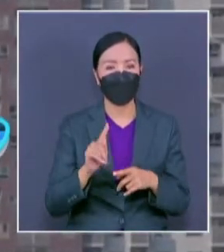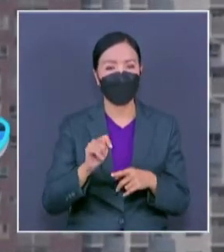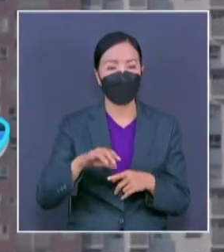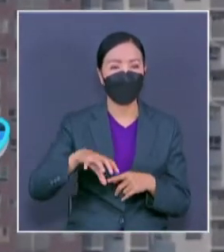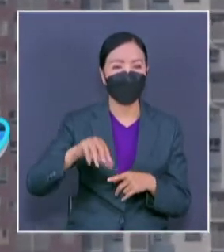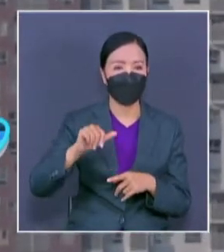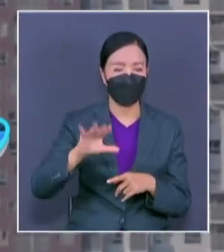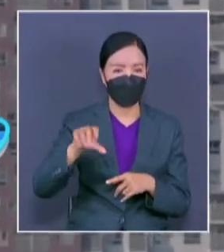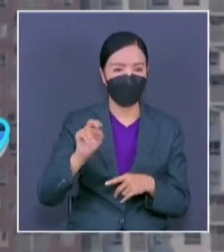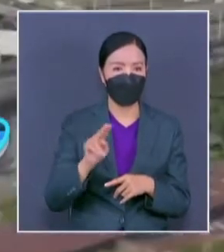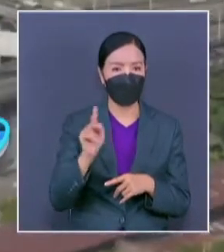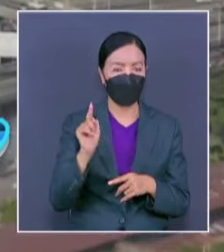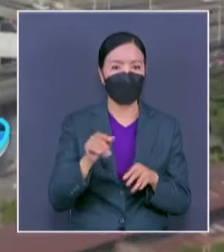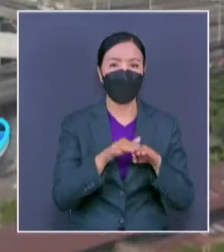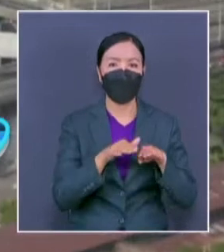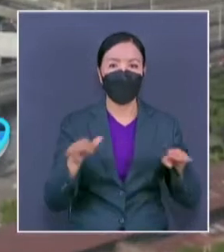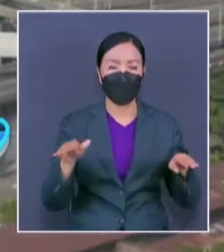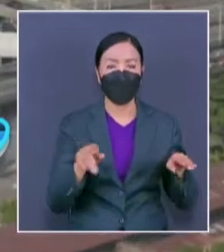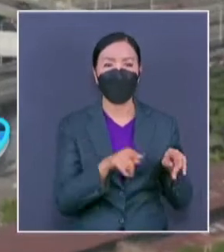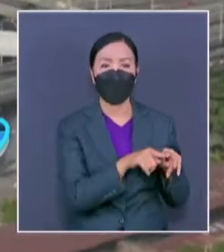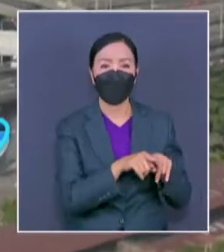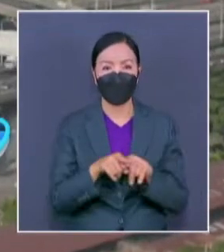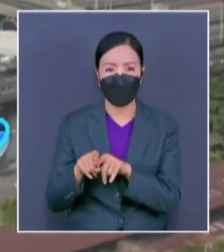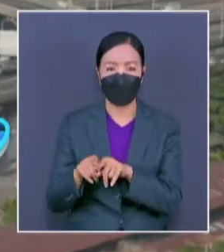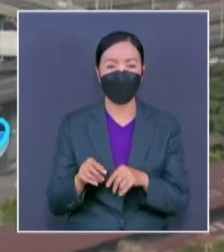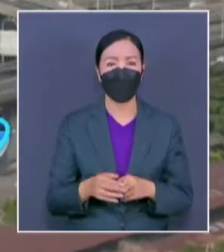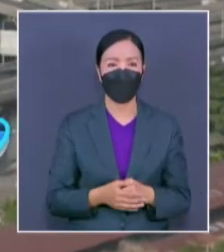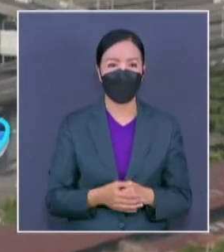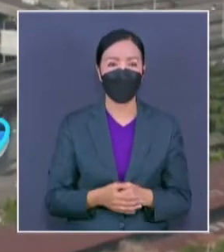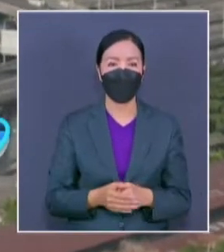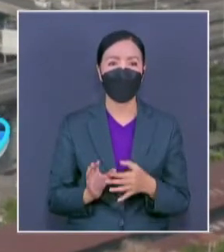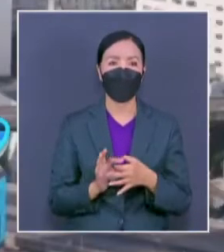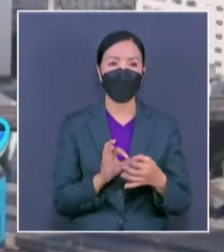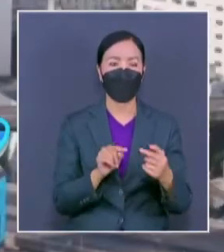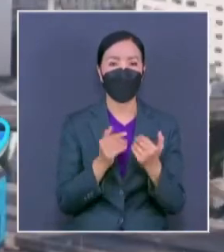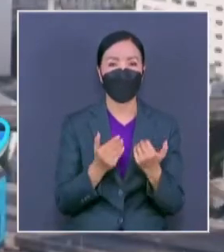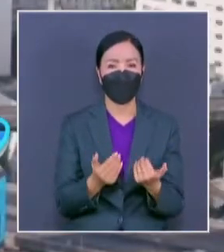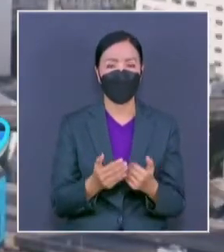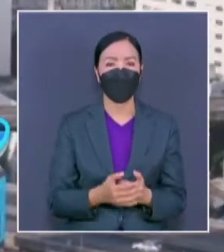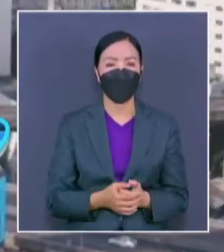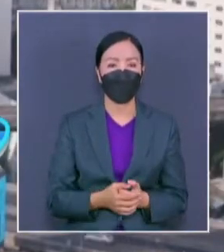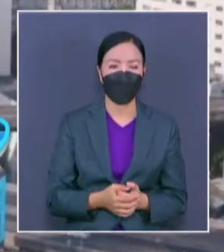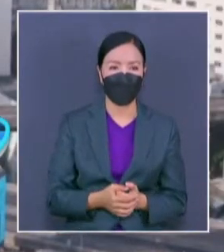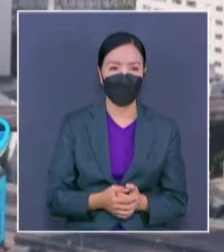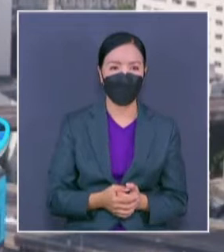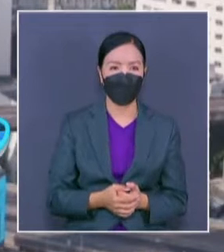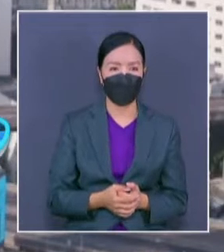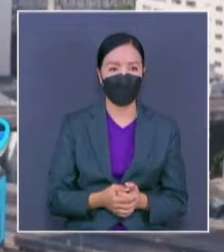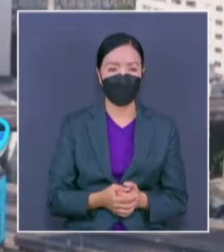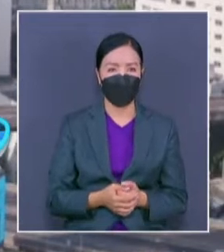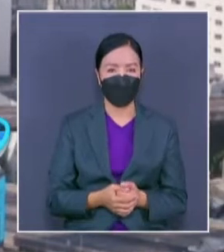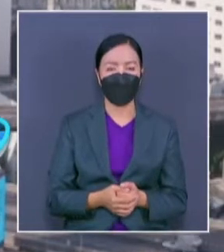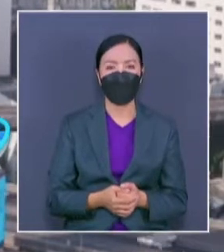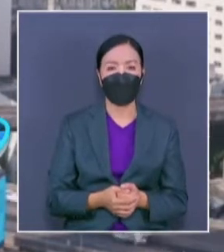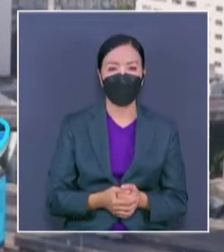วนี้ไปใช้ให้เป็นมาตรฐานเดียวกันและสอดคล้องกับสภาพการในปัจจุบันครับก็ออกมาชี้แจงหลังจากเป็น